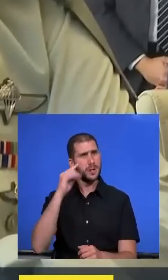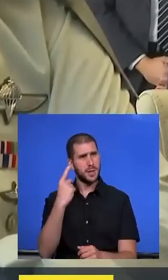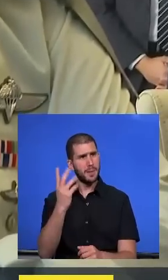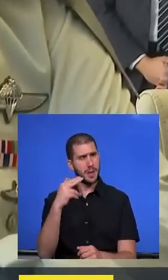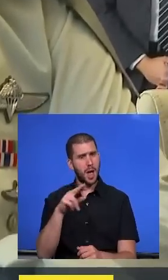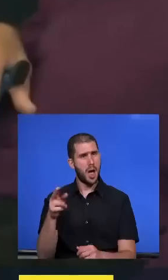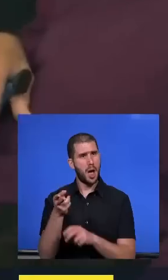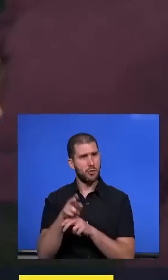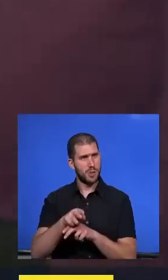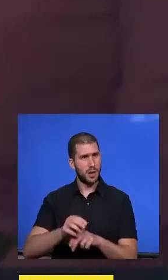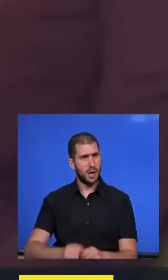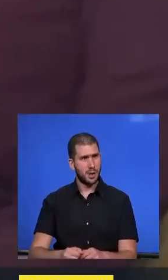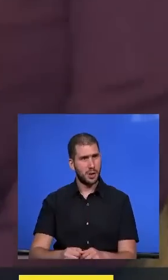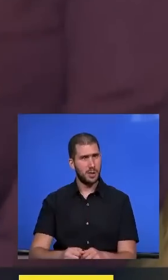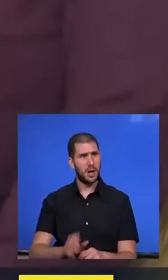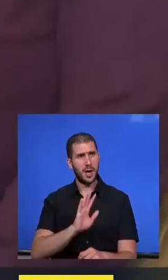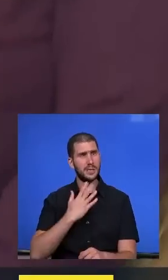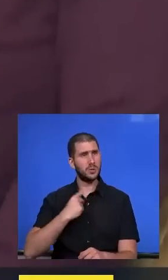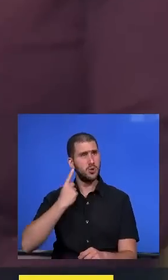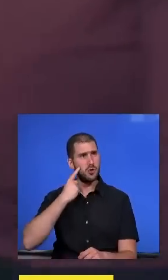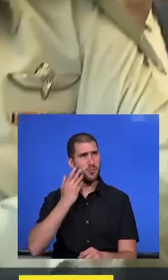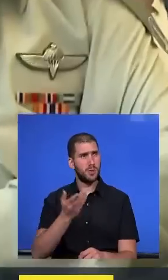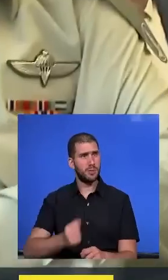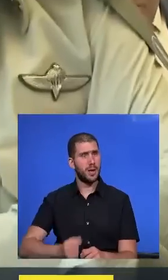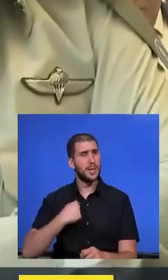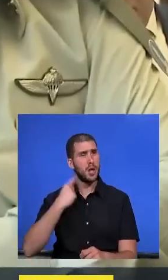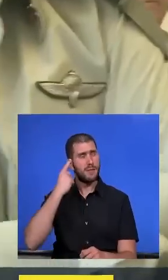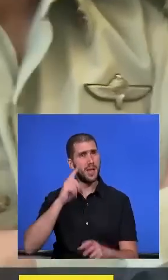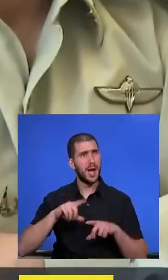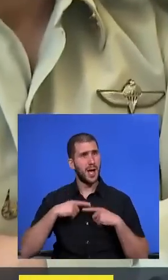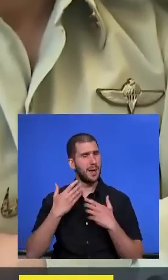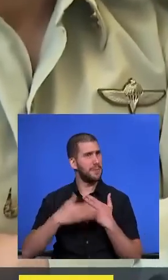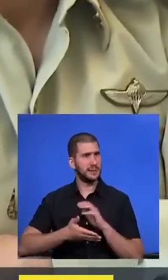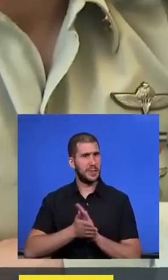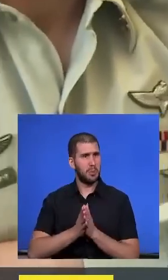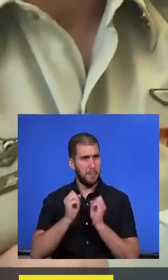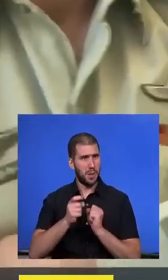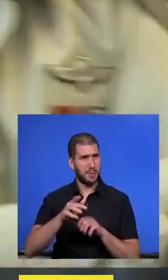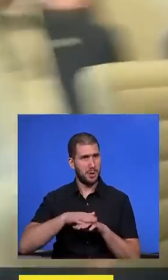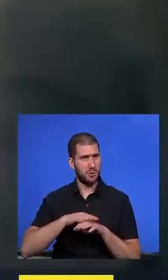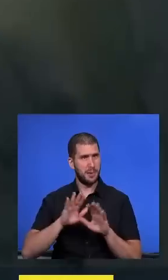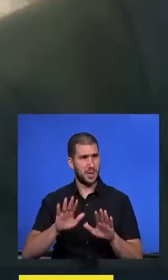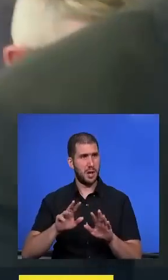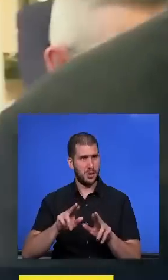לך היה אח שלי. רק על זה רצינו לשמוע. אני חשבתי שהחיים שלי נגמרו, ובטח אתם מרגישים ככה גם.